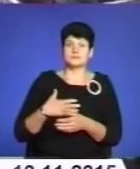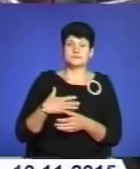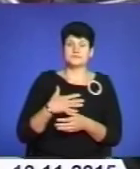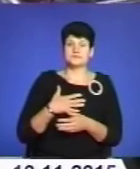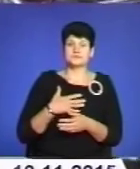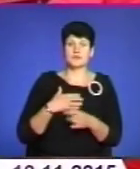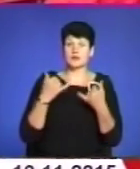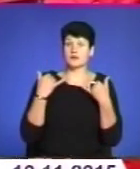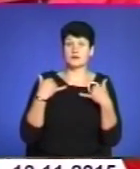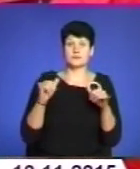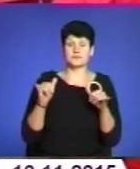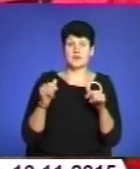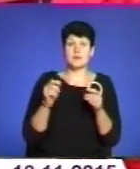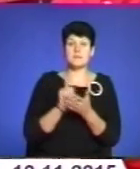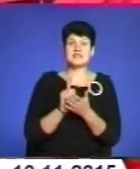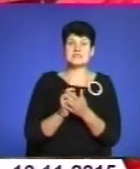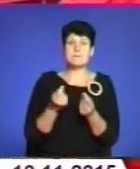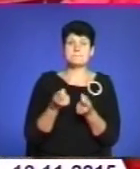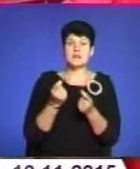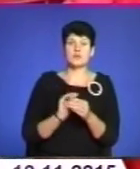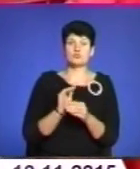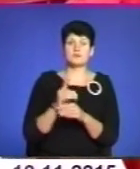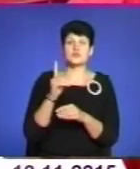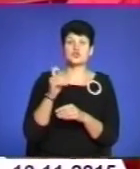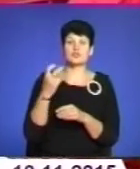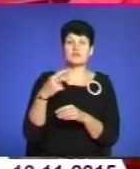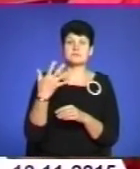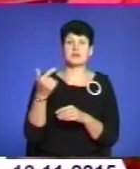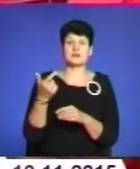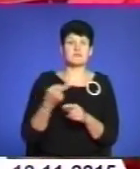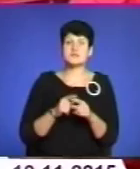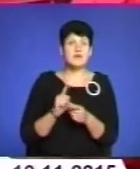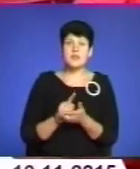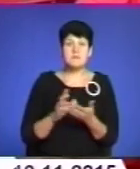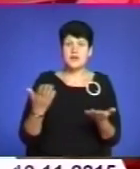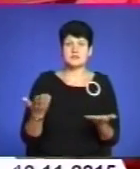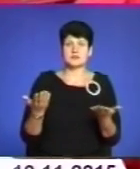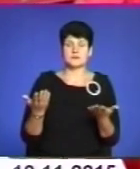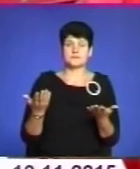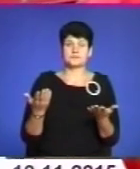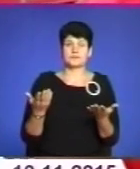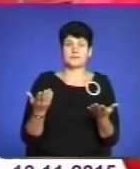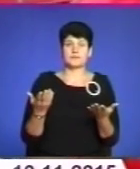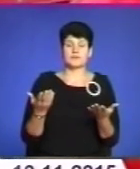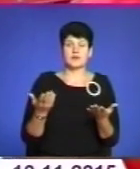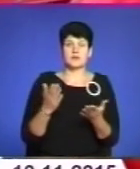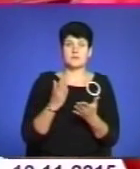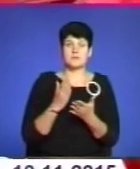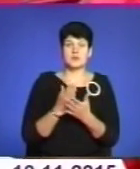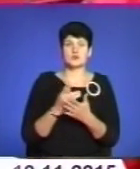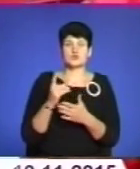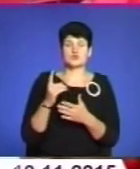І дивують. Пенсія мала, додали 100 гривень, 125, то не пенсія. І має